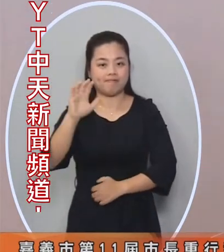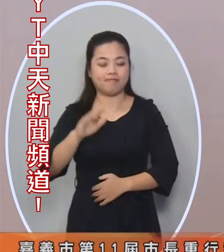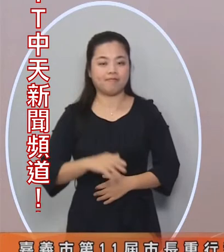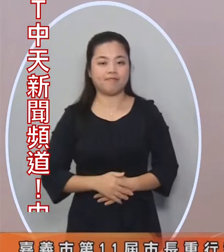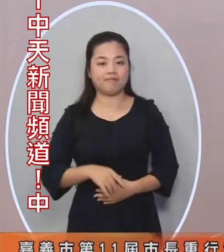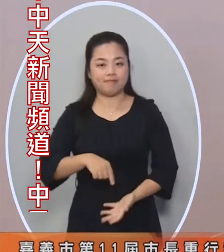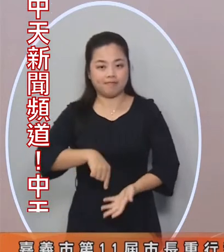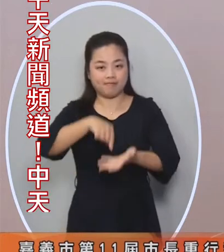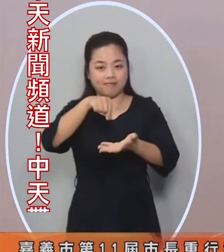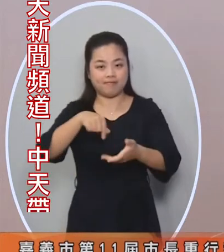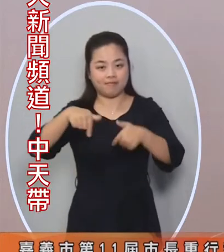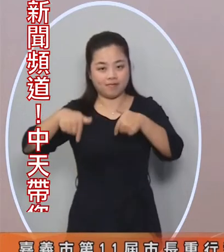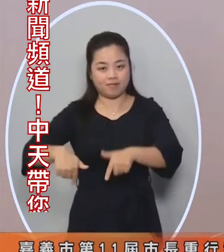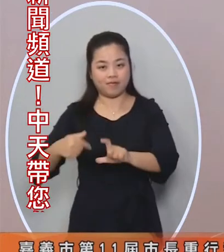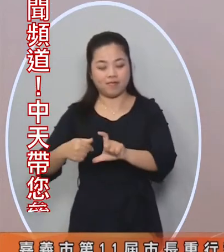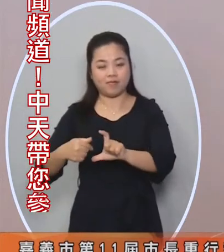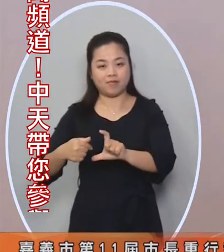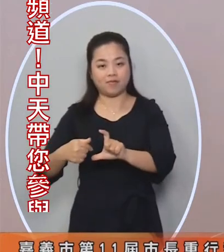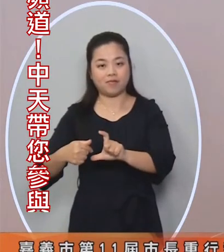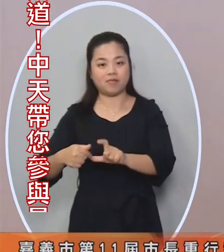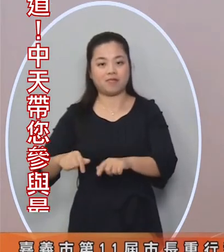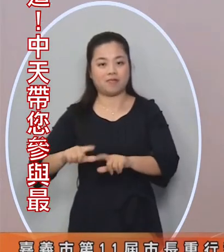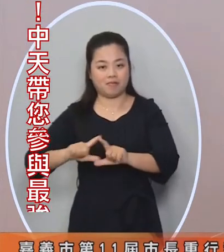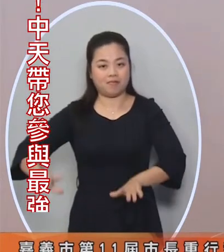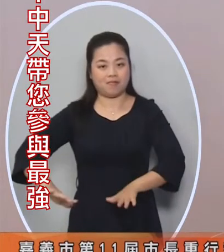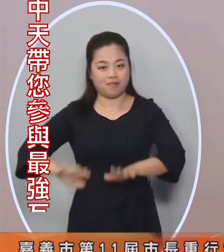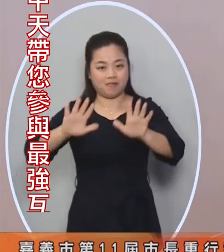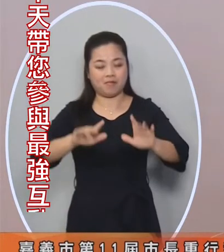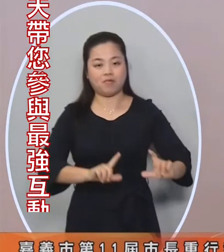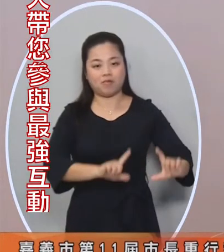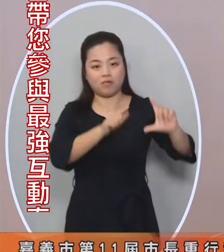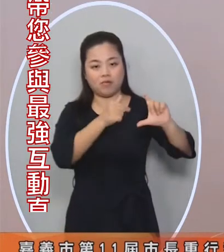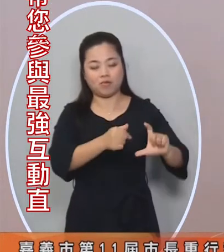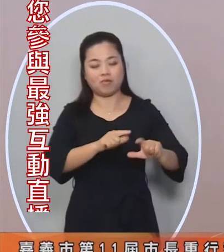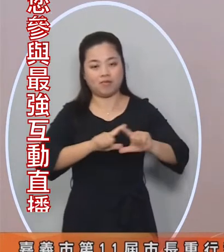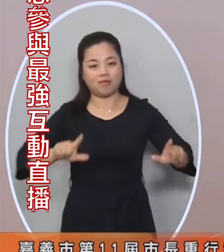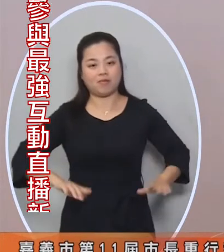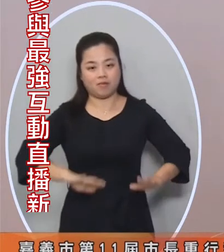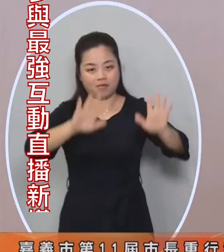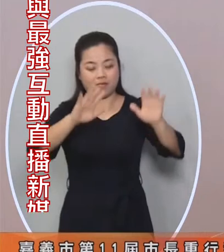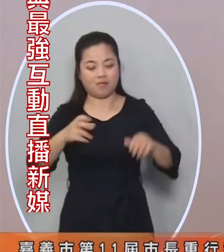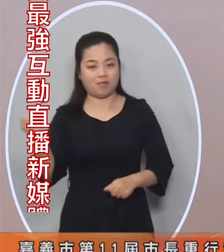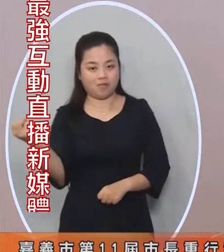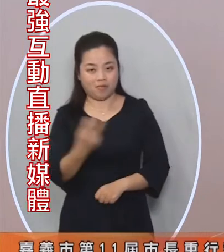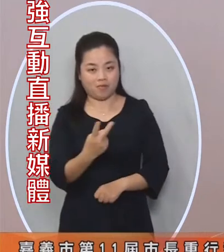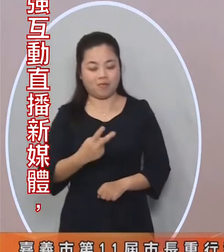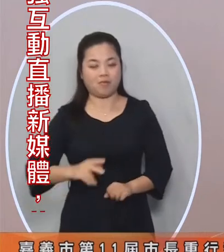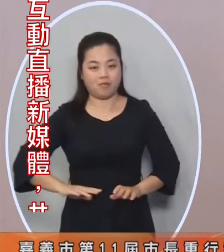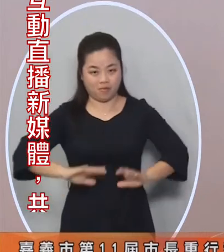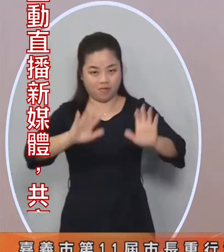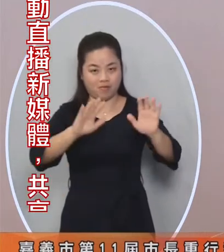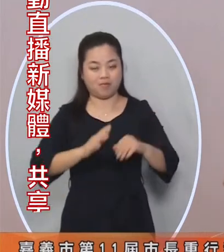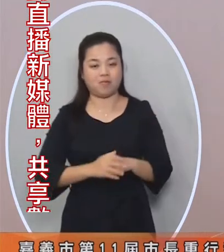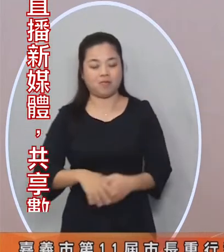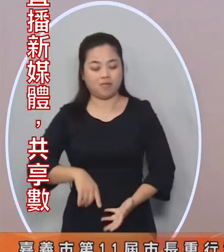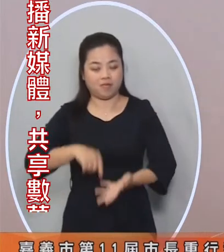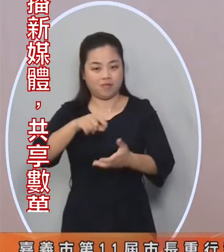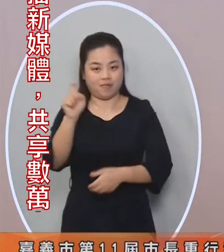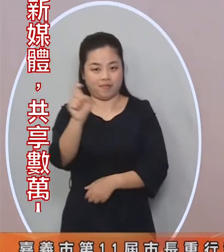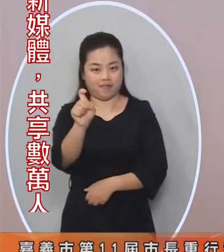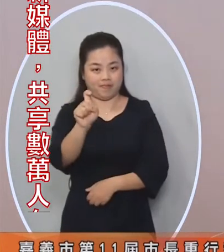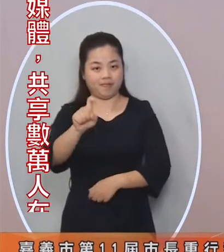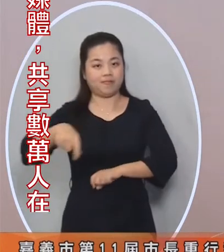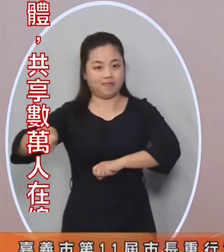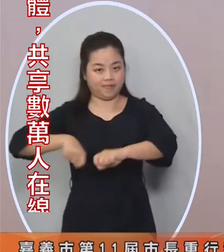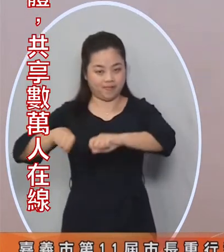们提出了西区、西区大发展、东区大进步，这双引擎来带动，提出了十大旗